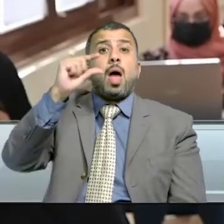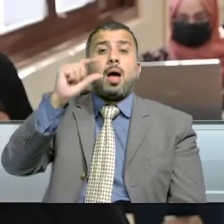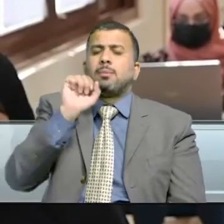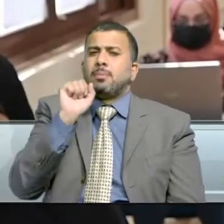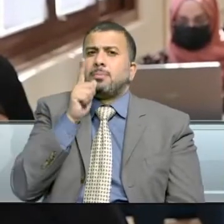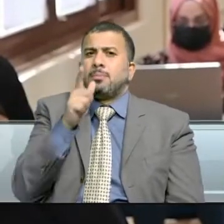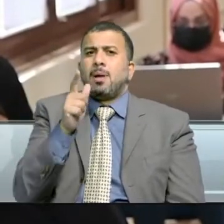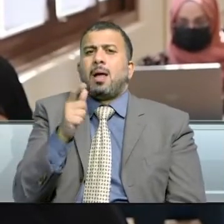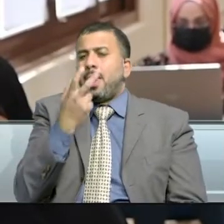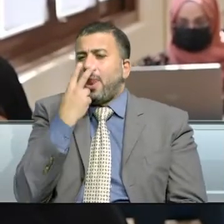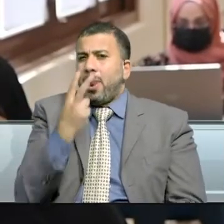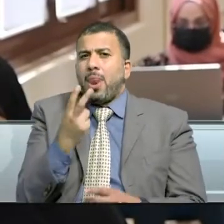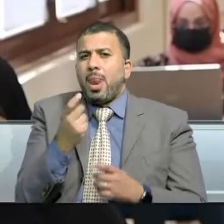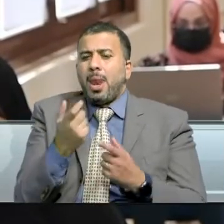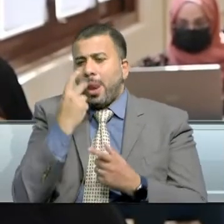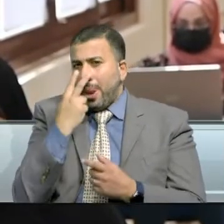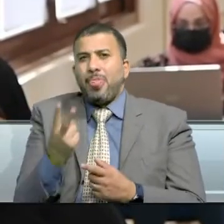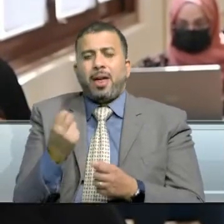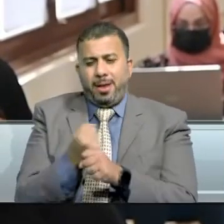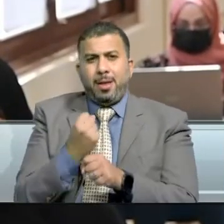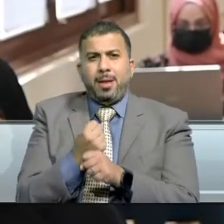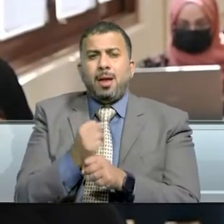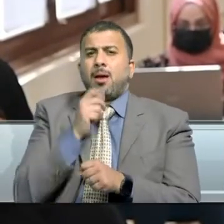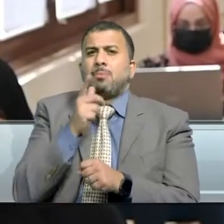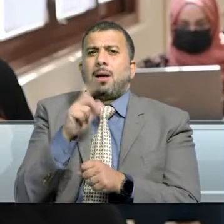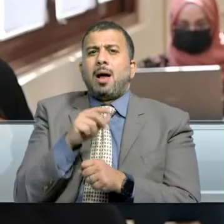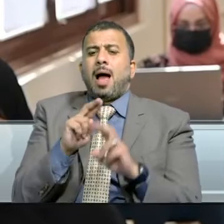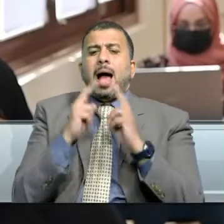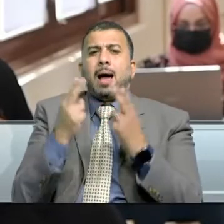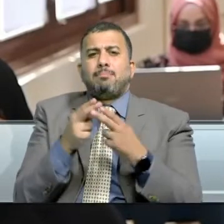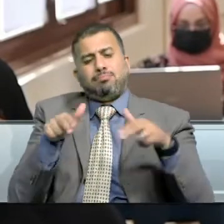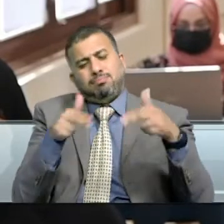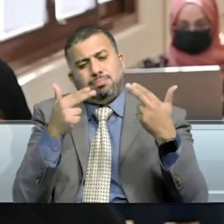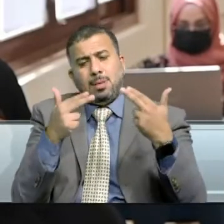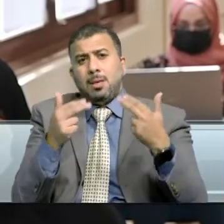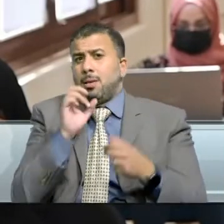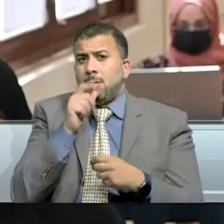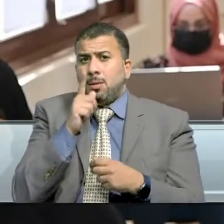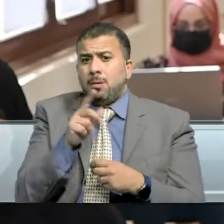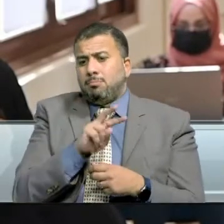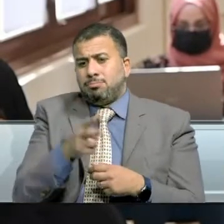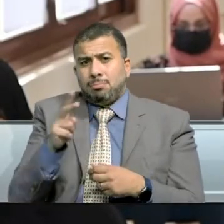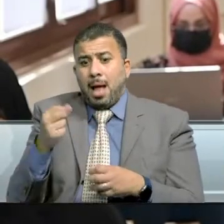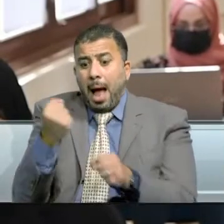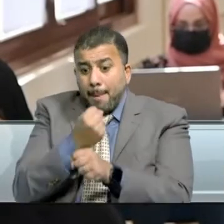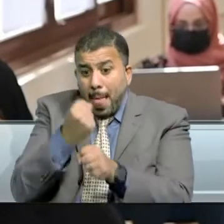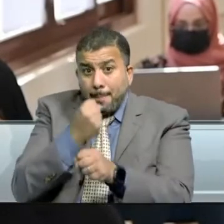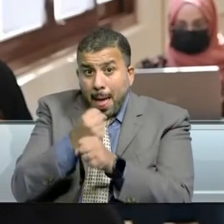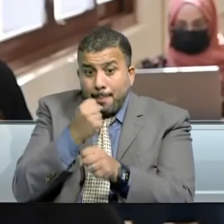فالمساقات النظرية العامة فبقت عن بعد، أما المساقات الأخرى